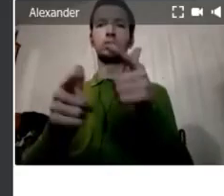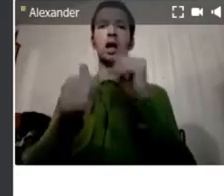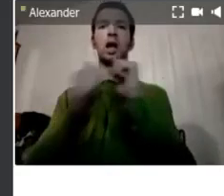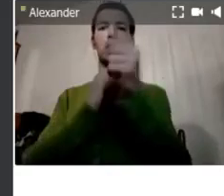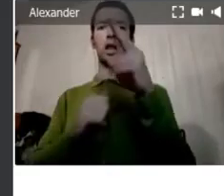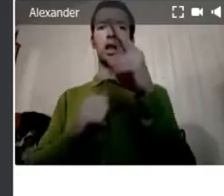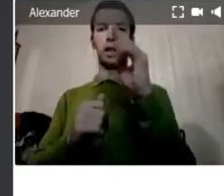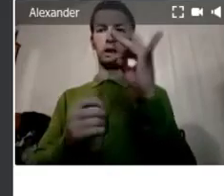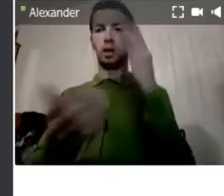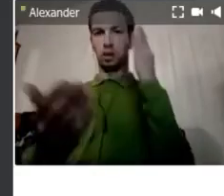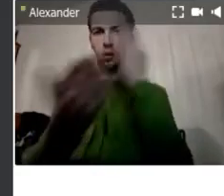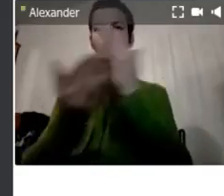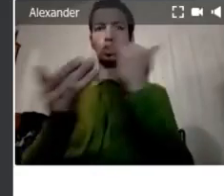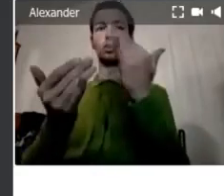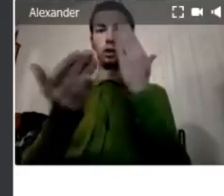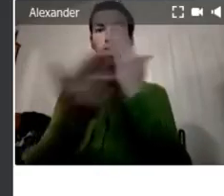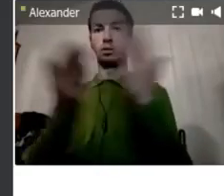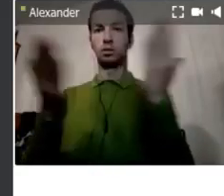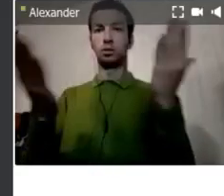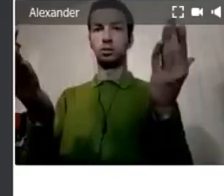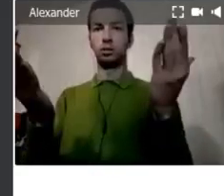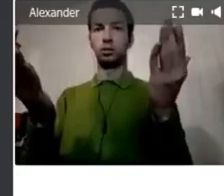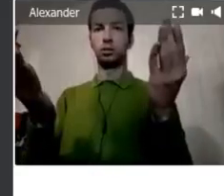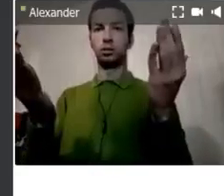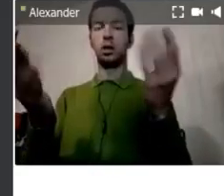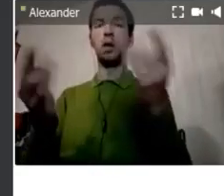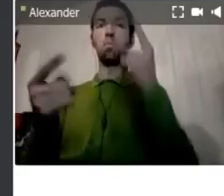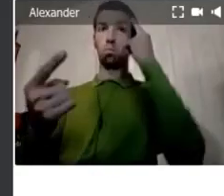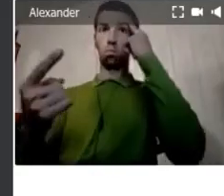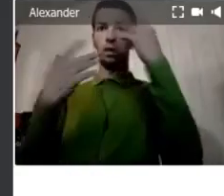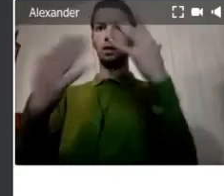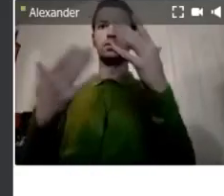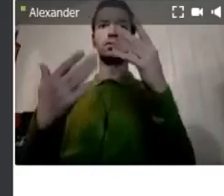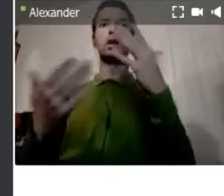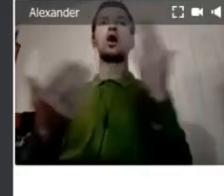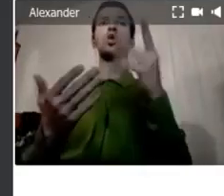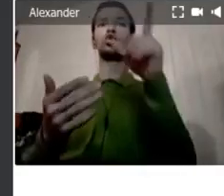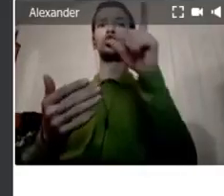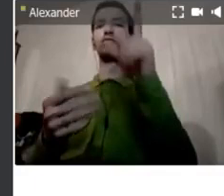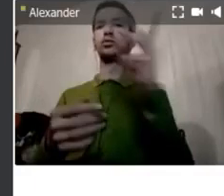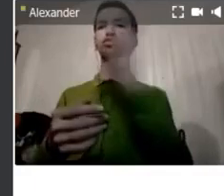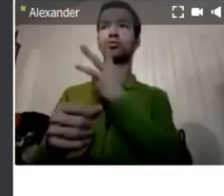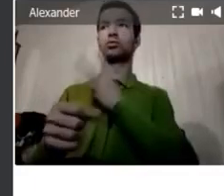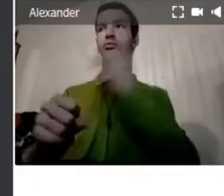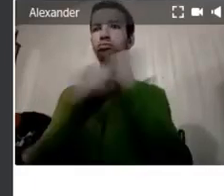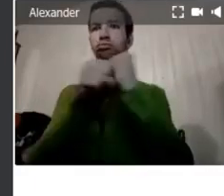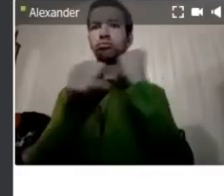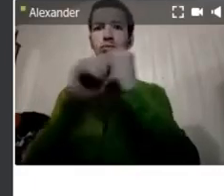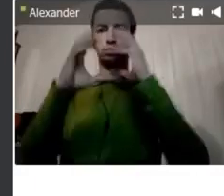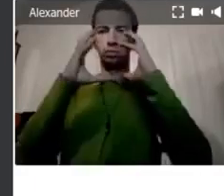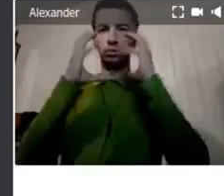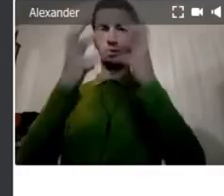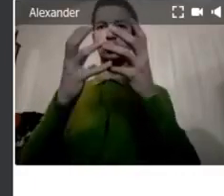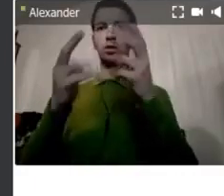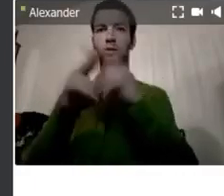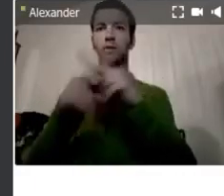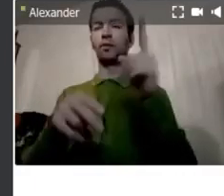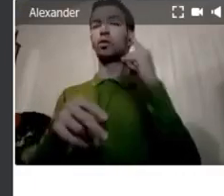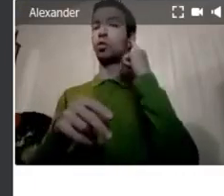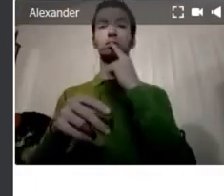результата достигли, все, сейчас у них уже идет фактически пассивный доход от лидерской программы. То есть, вот так это